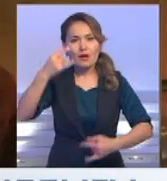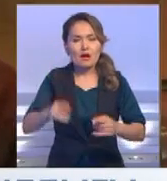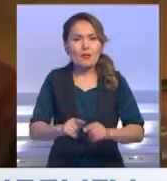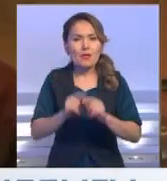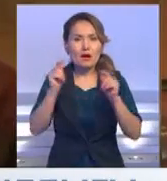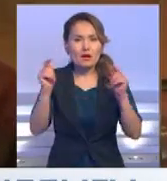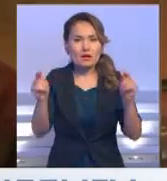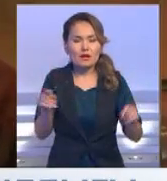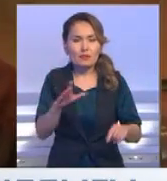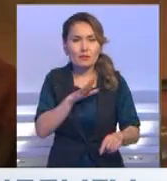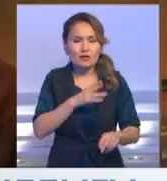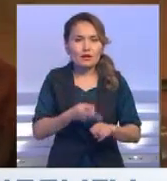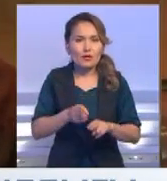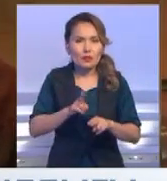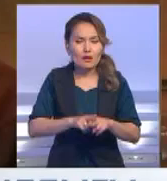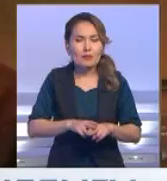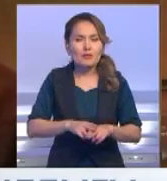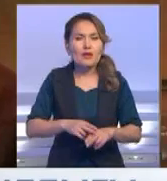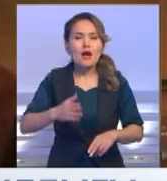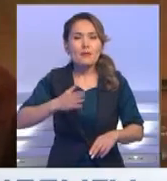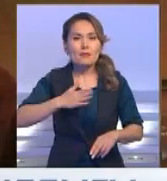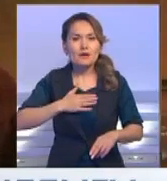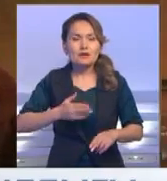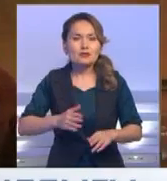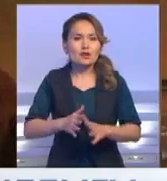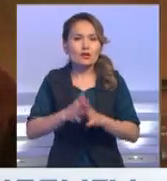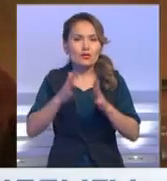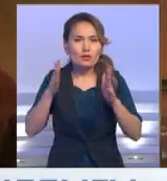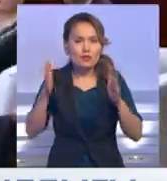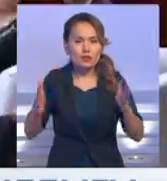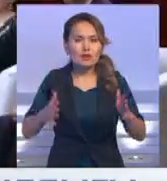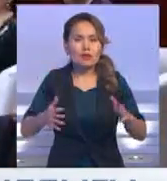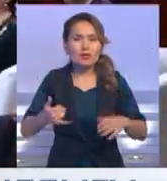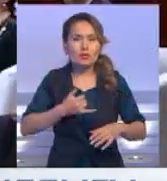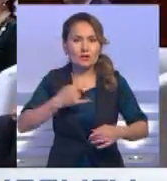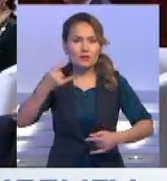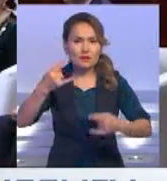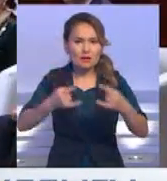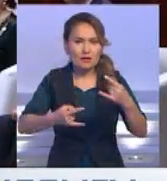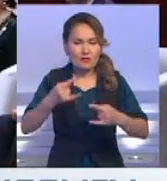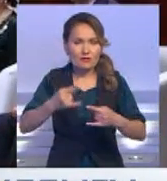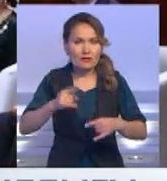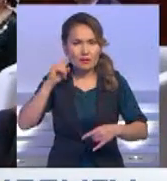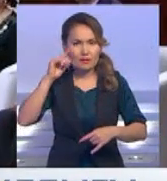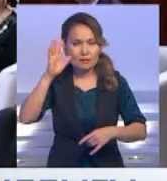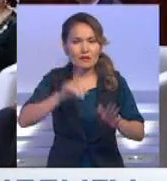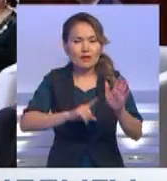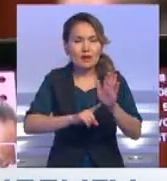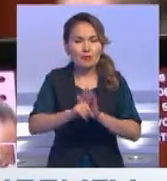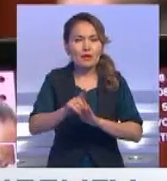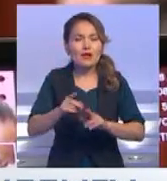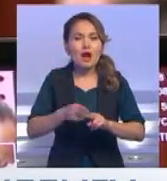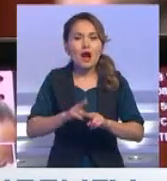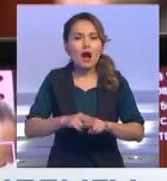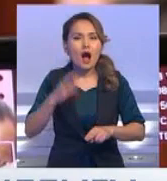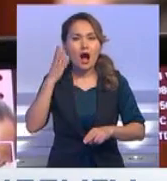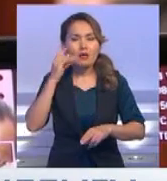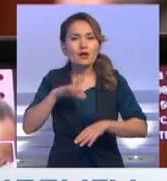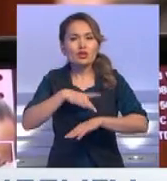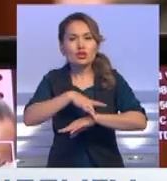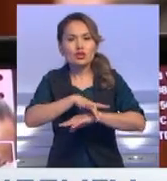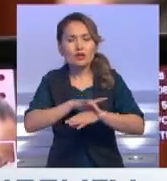телеорталық болып салынды. Сондықтан ғимаратымыз едәуір кіші болып шықты. Алматы мен Ташкентке тәжірибе алмасу үшін алғаш болып